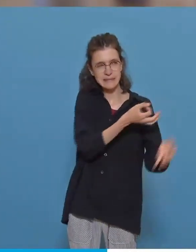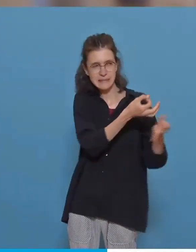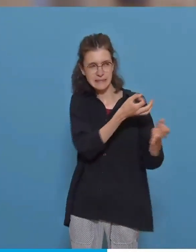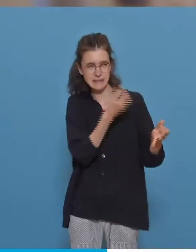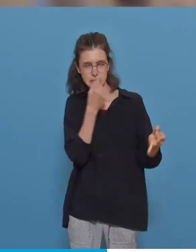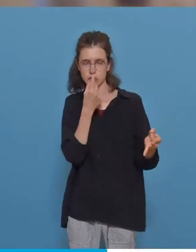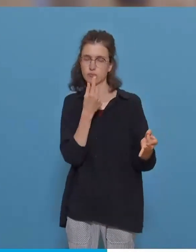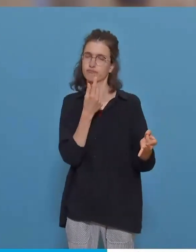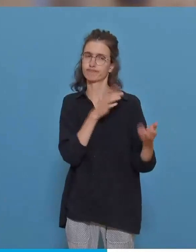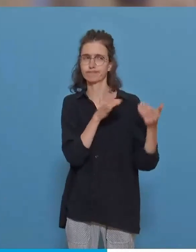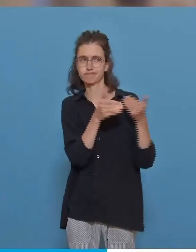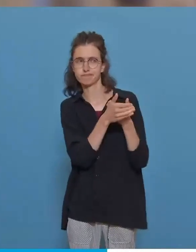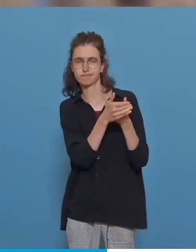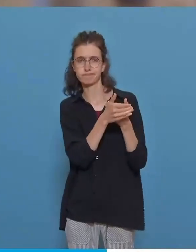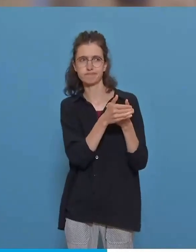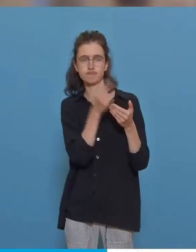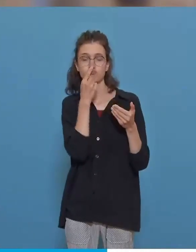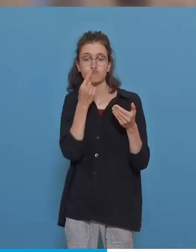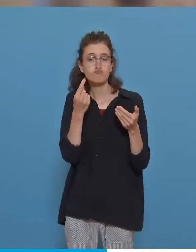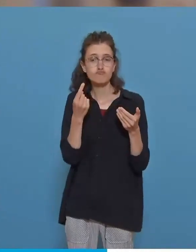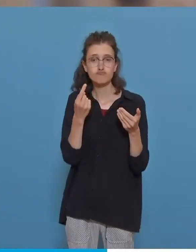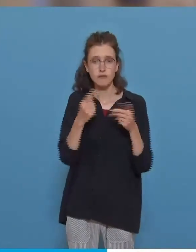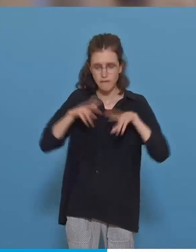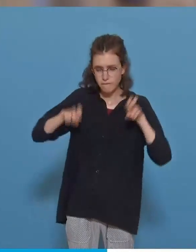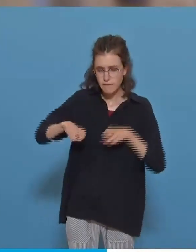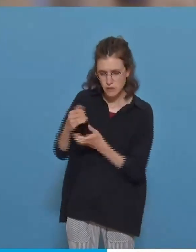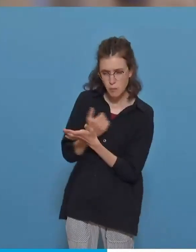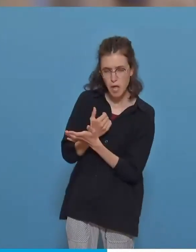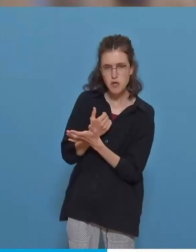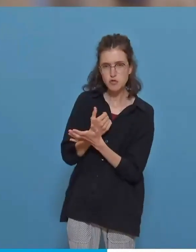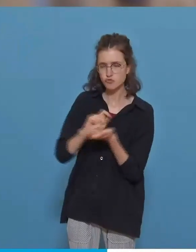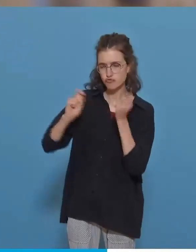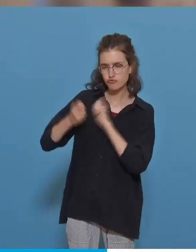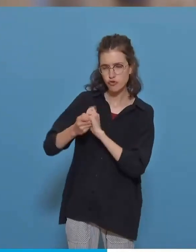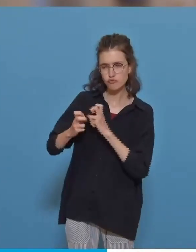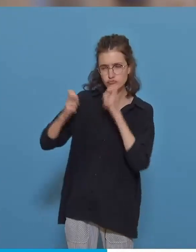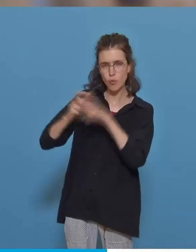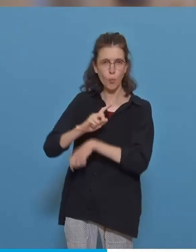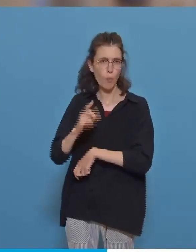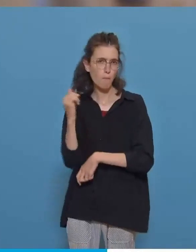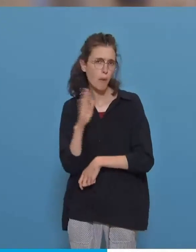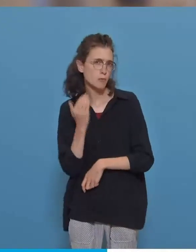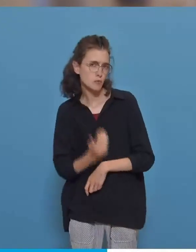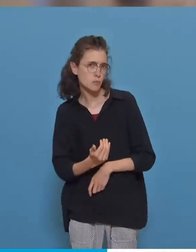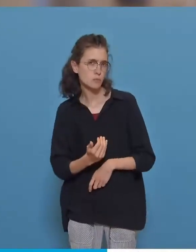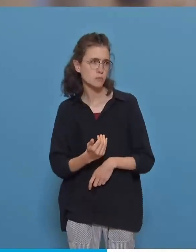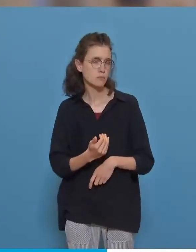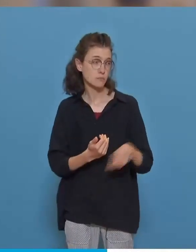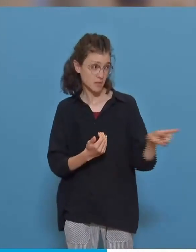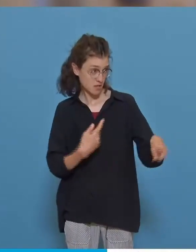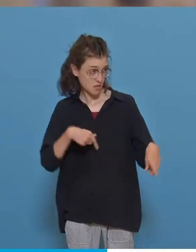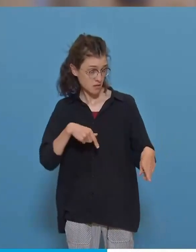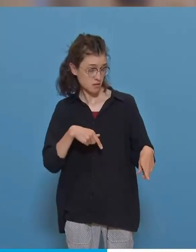évoquent le fait qu'il n'y a pas besoin d'agir sur les fiches de paie. Je cite M. Huchet. Ce dont on a besoin, c'est des résultats et pas des feuilles de